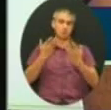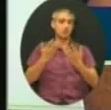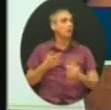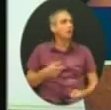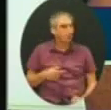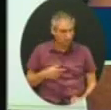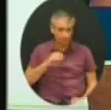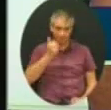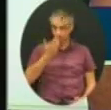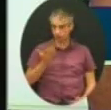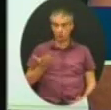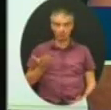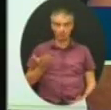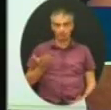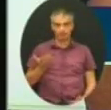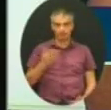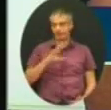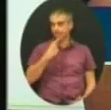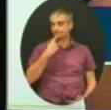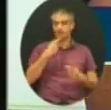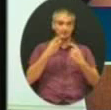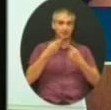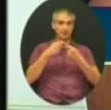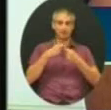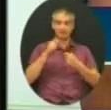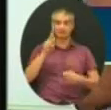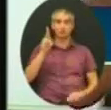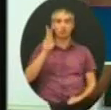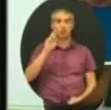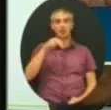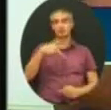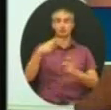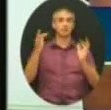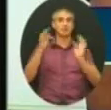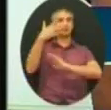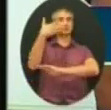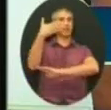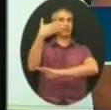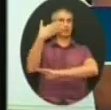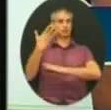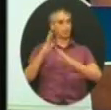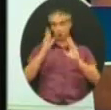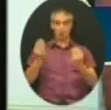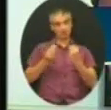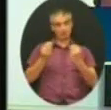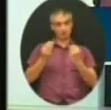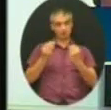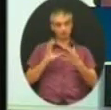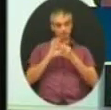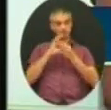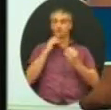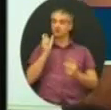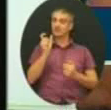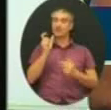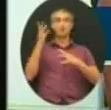אכפת לי מאוד. קודם כל, למה שאומרת חברת הכנסת קורן, שזה טקס ממלכתי. עכשיו, כל דבר יצמידו את השם